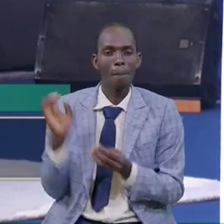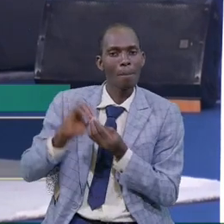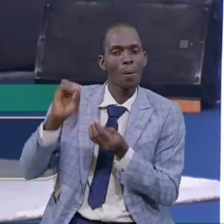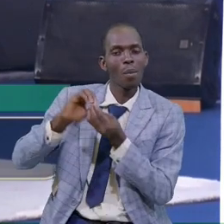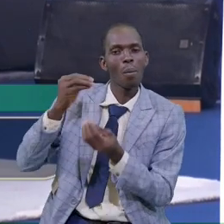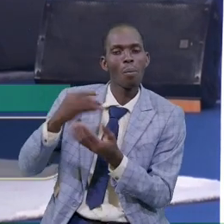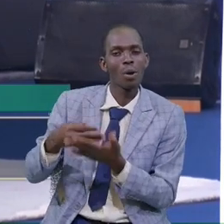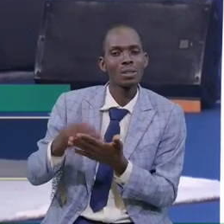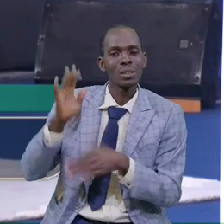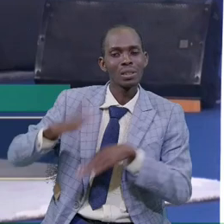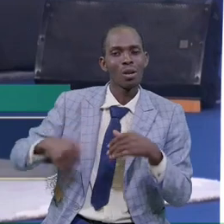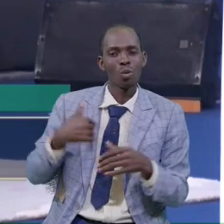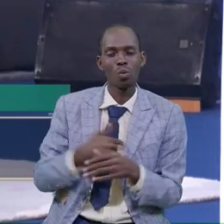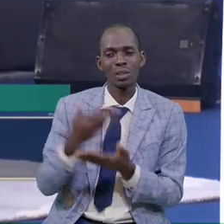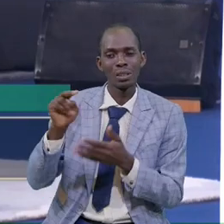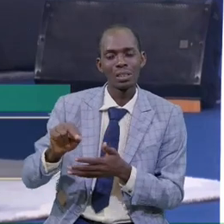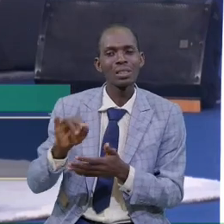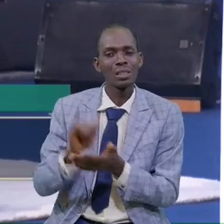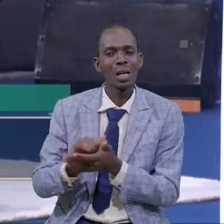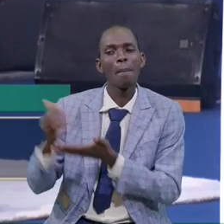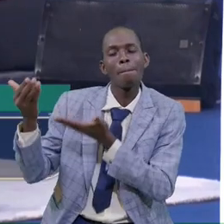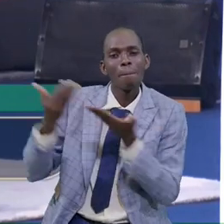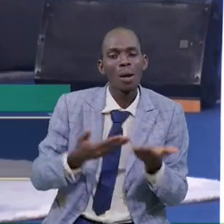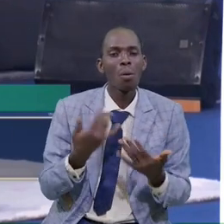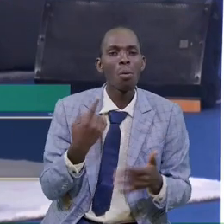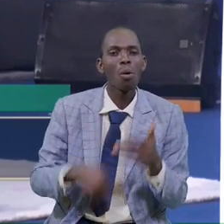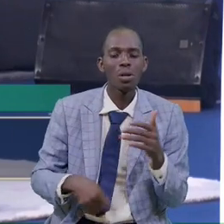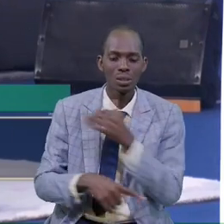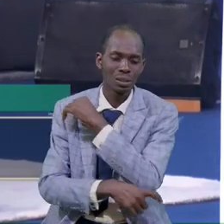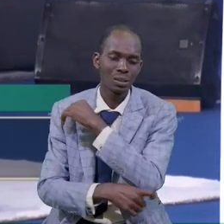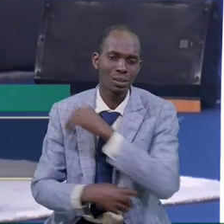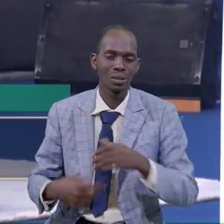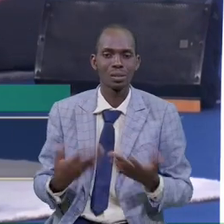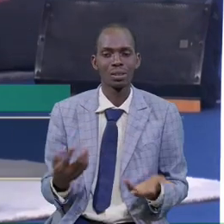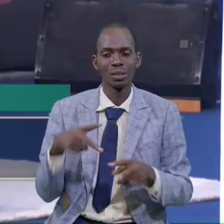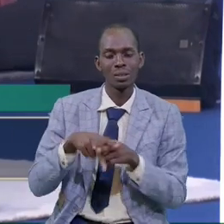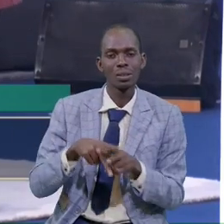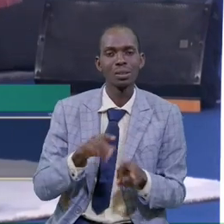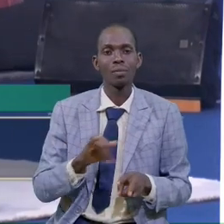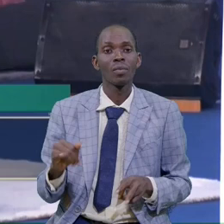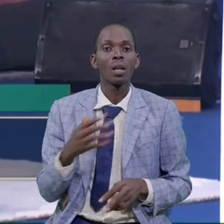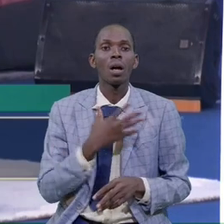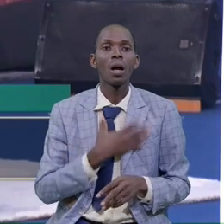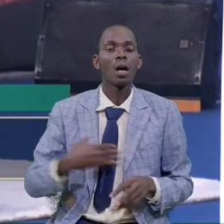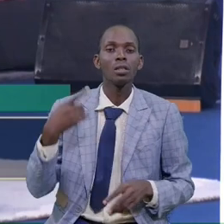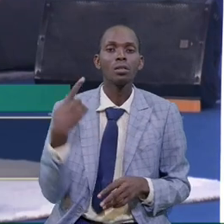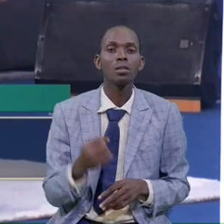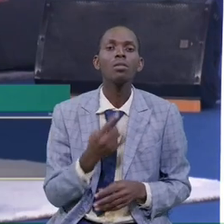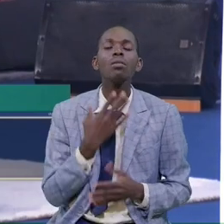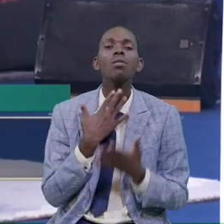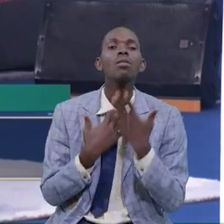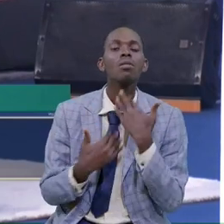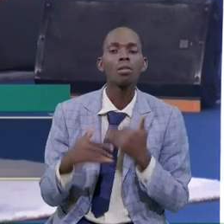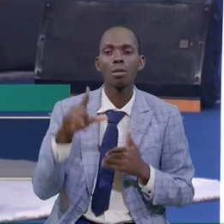nous n'avons besoin. Ça apporte les crimes. Et cela conduit au vol. Et il dit, et l'invasion des autres convoitises dans notre